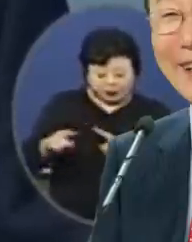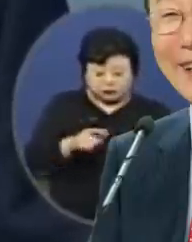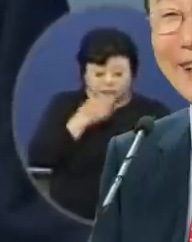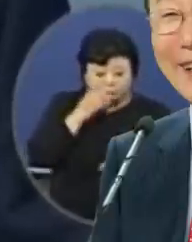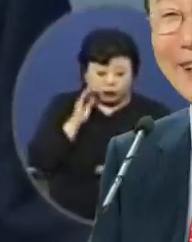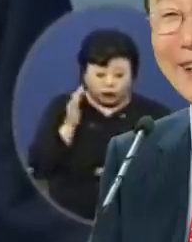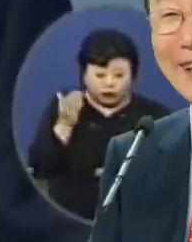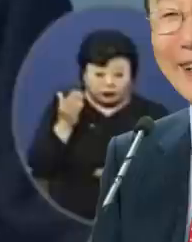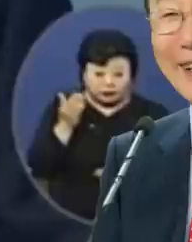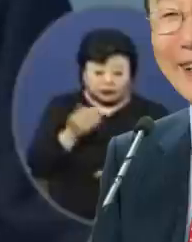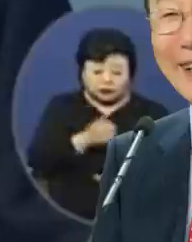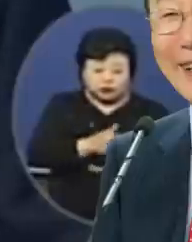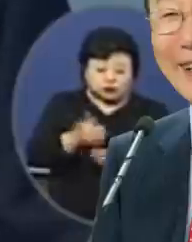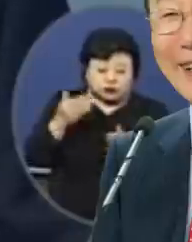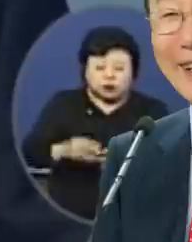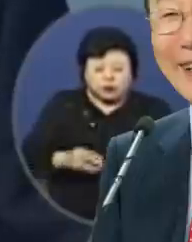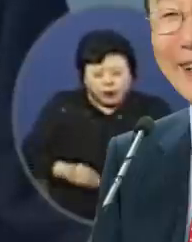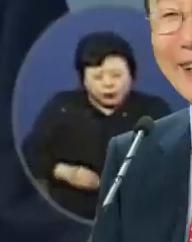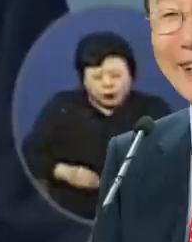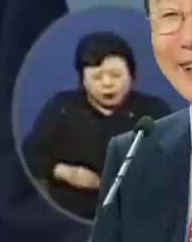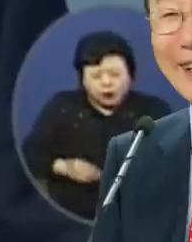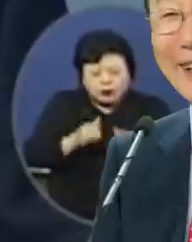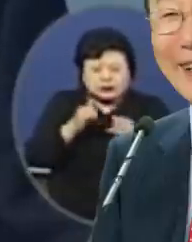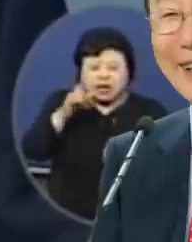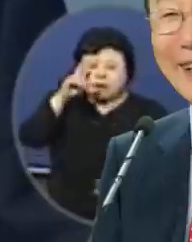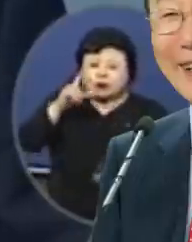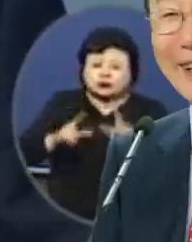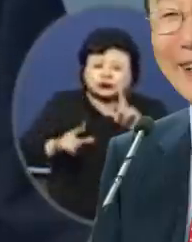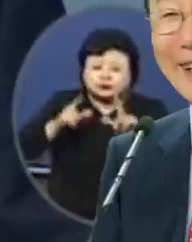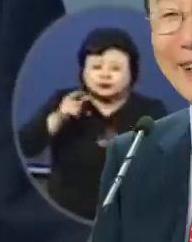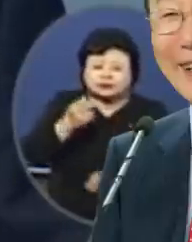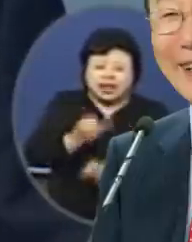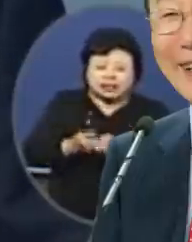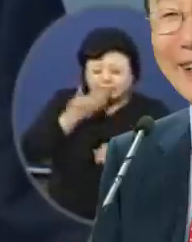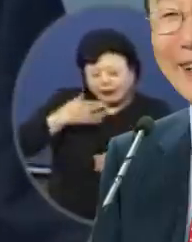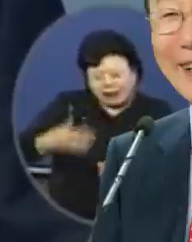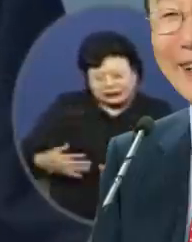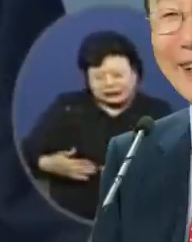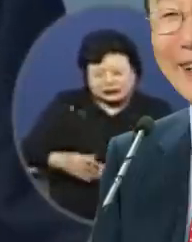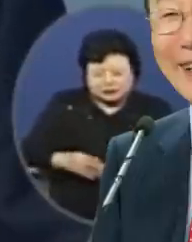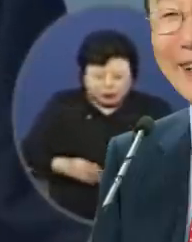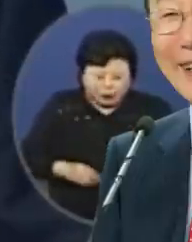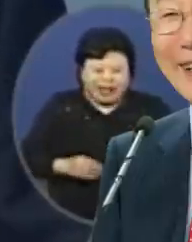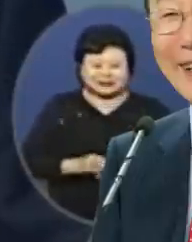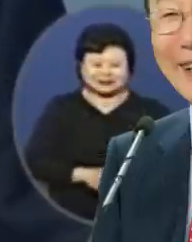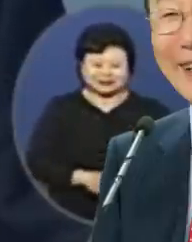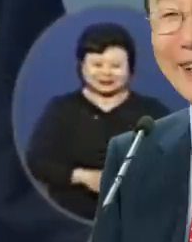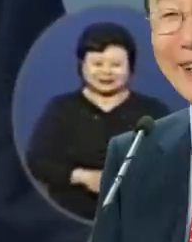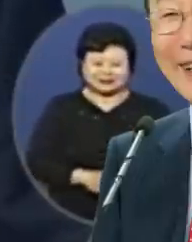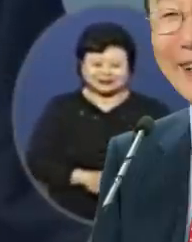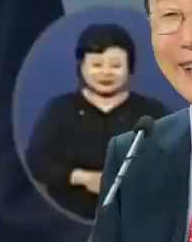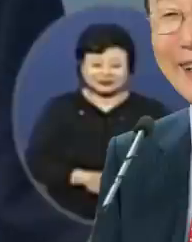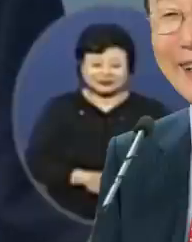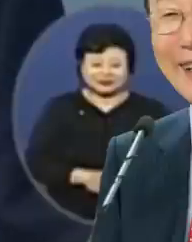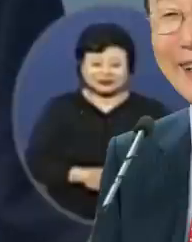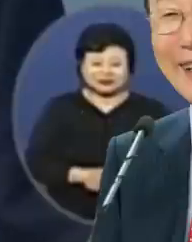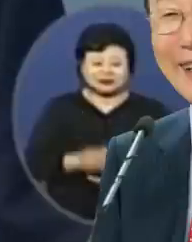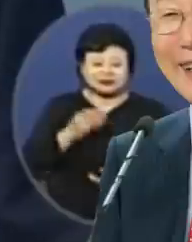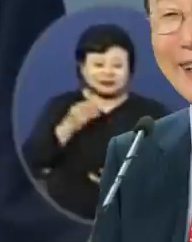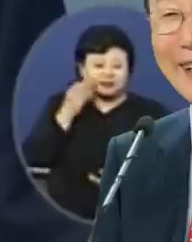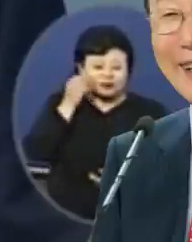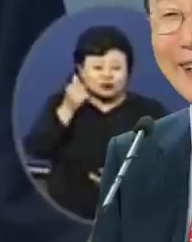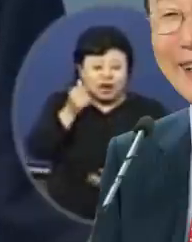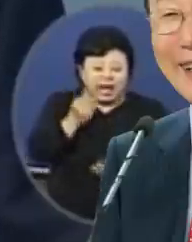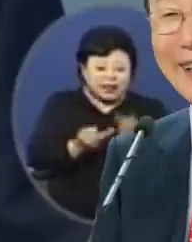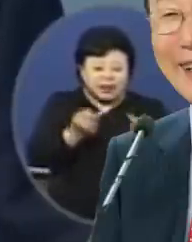있는 것입니다. 주님께서 배가 고픈 것은 사람으로서 아침밥을 안 잤었기 때문에 배가 고팠습니다. 그래서 무화과나무 밑에